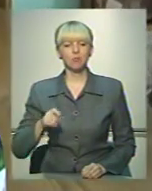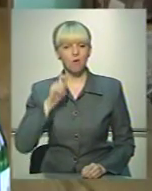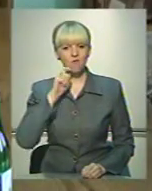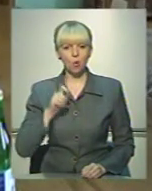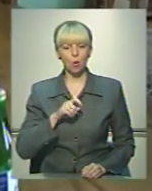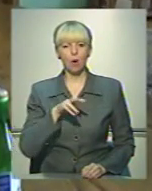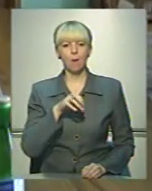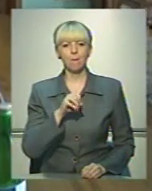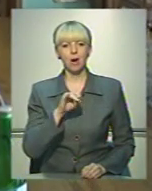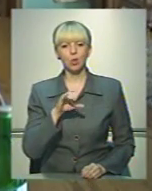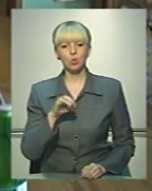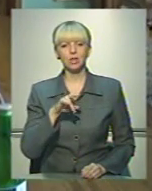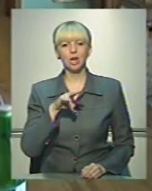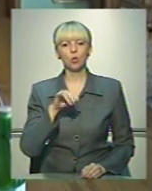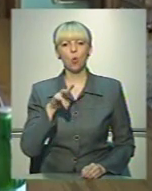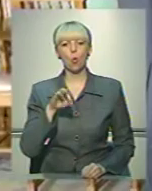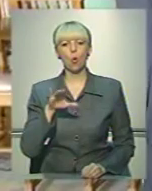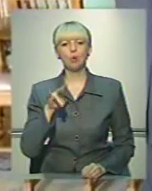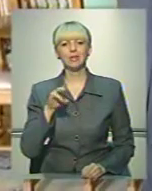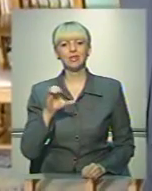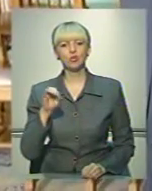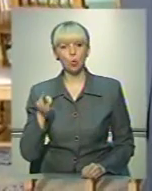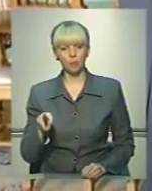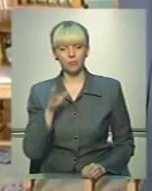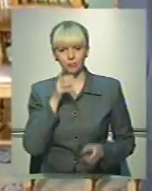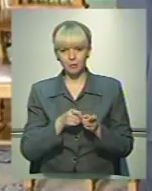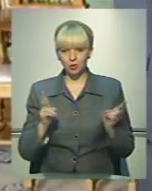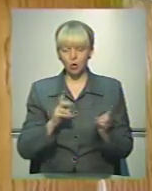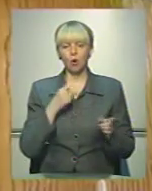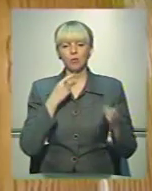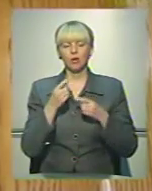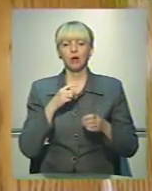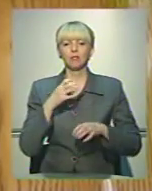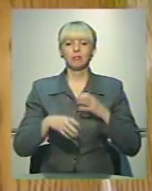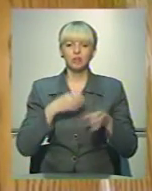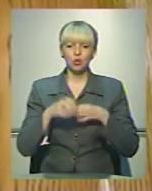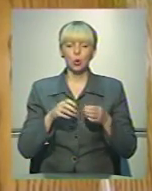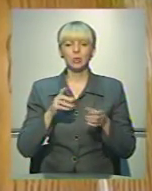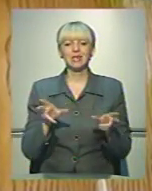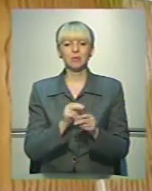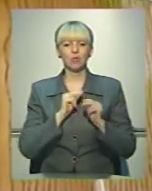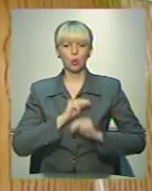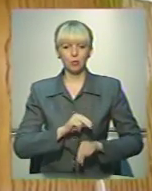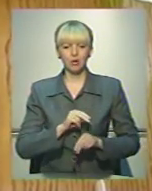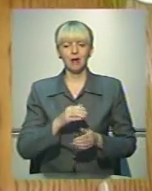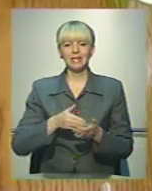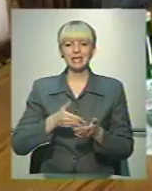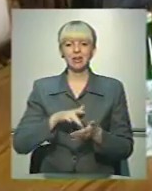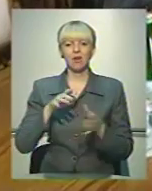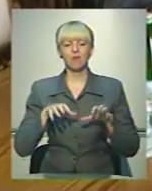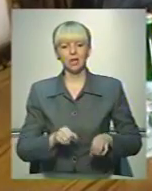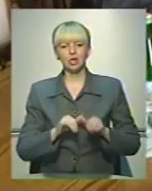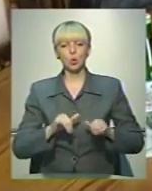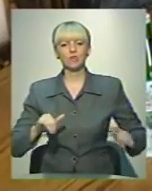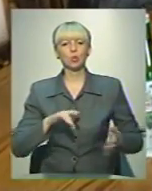Україні Маріусом Януконісом. Під час зустрічі обговорювали питання міжнародного співробітництва, децентралізації влади,